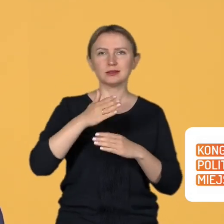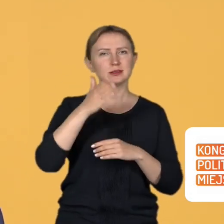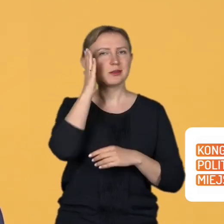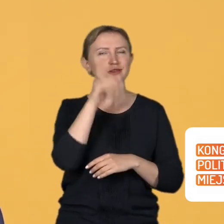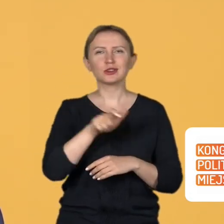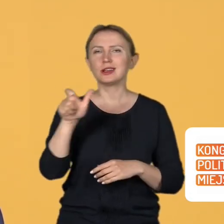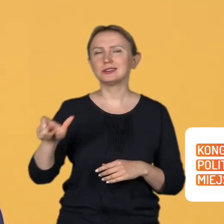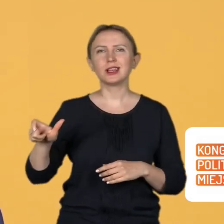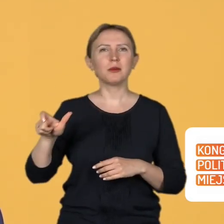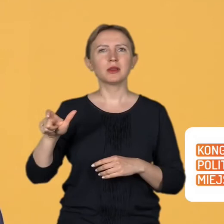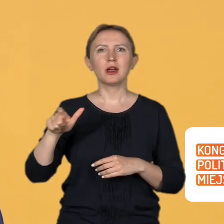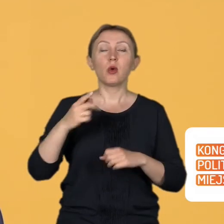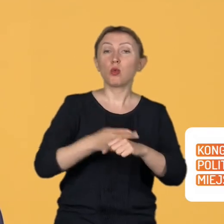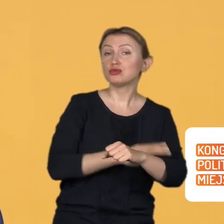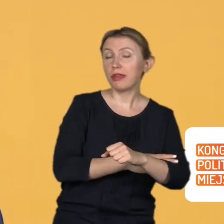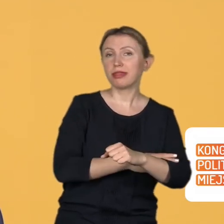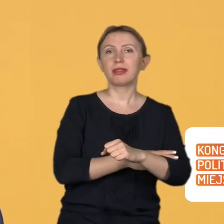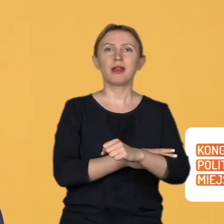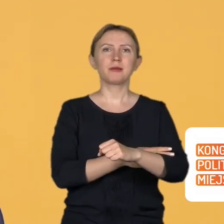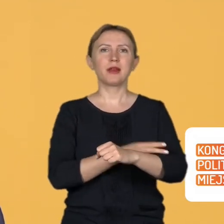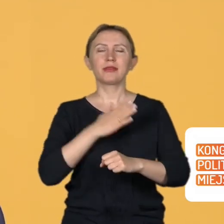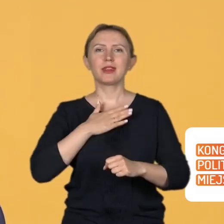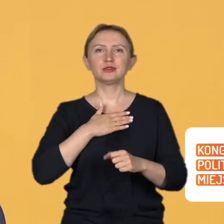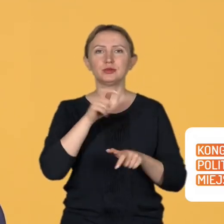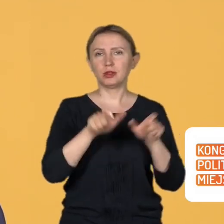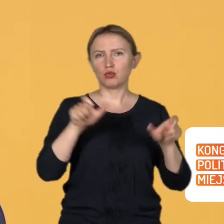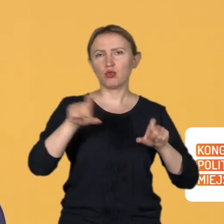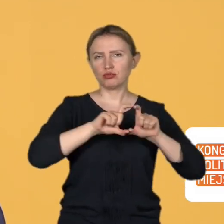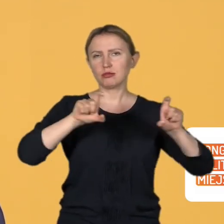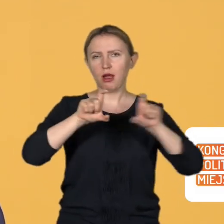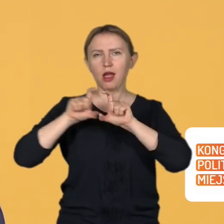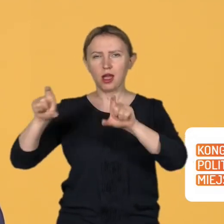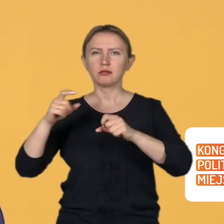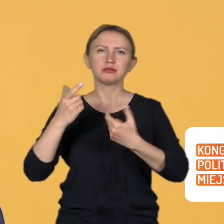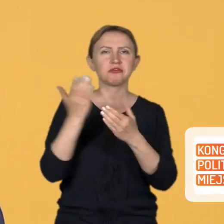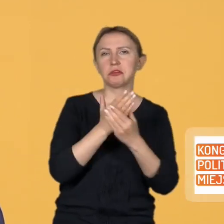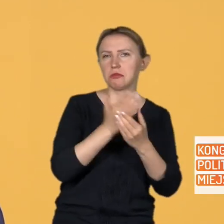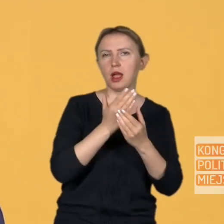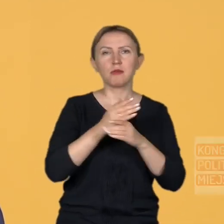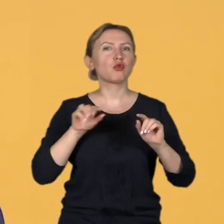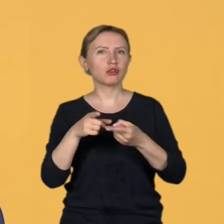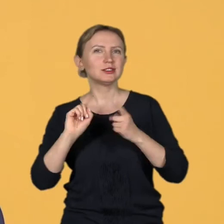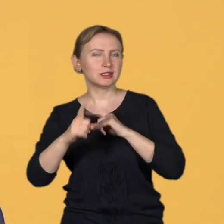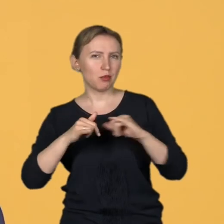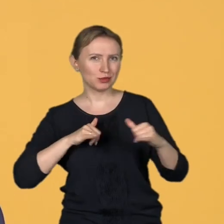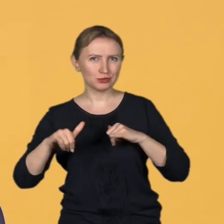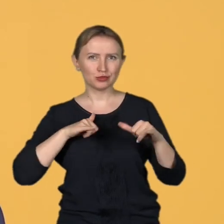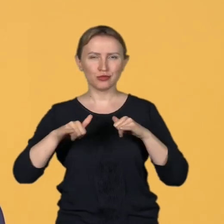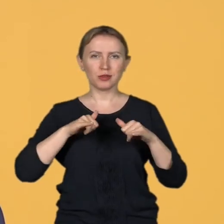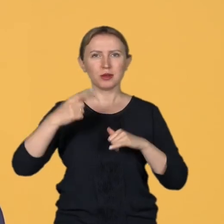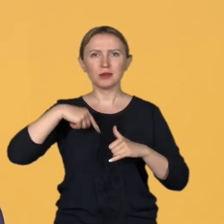mieszkańcami, urzędem, naszymi jednostkami, przedsiębiorcami i organizacjami